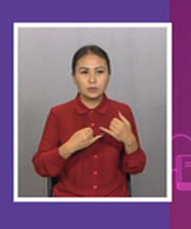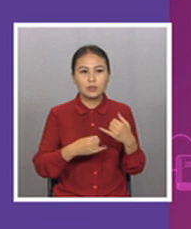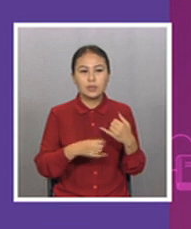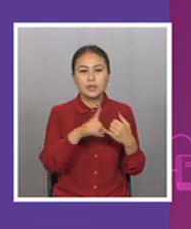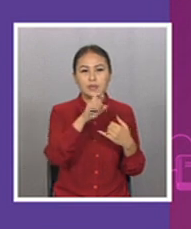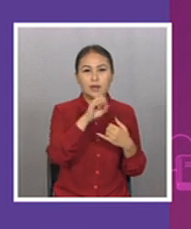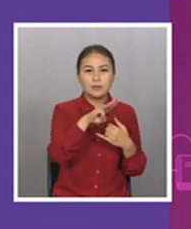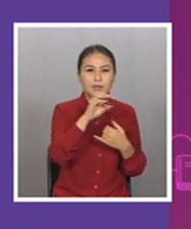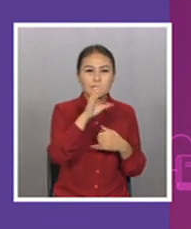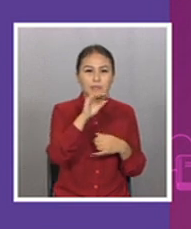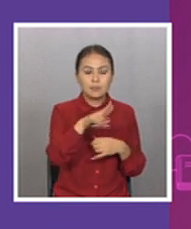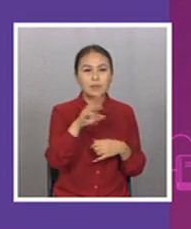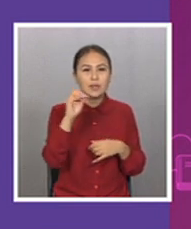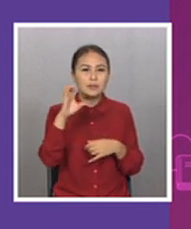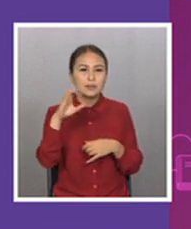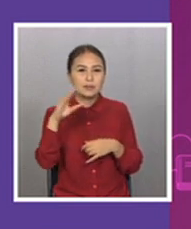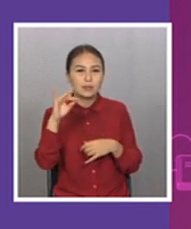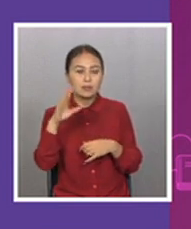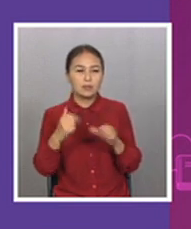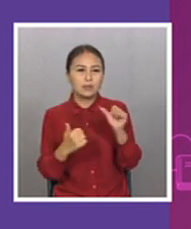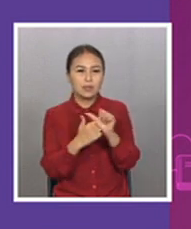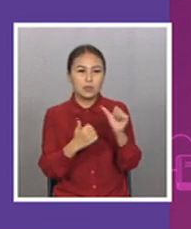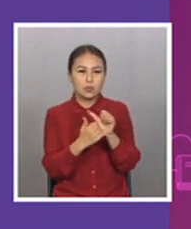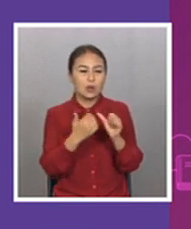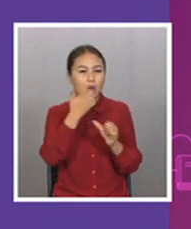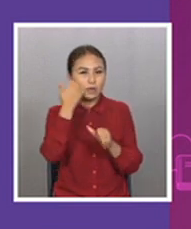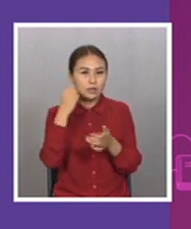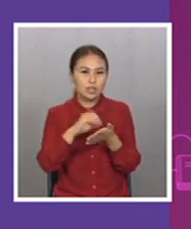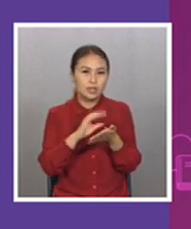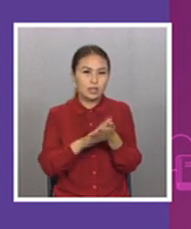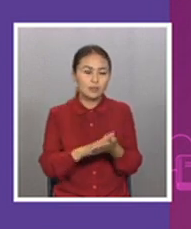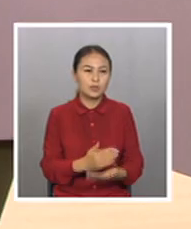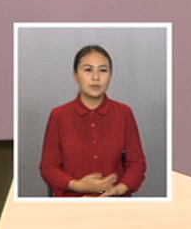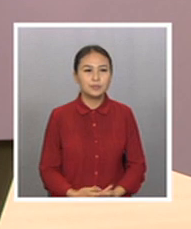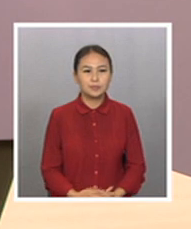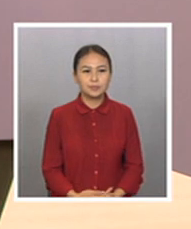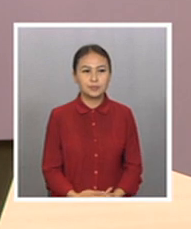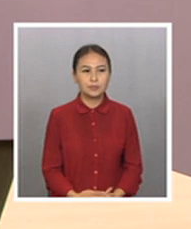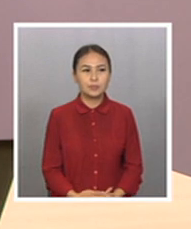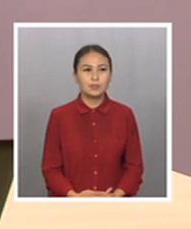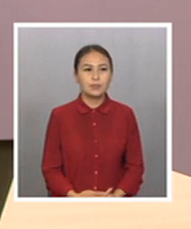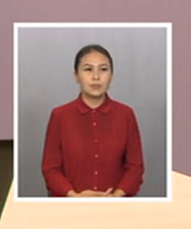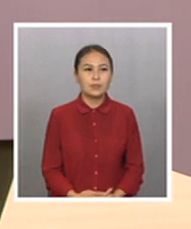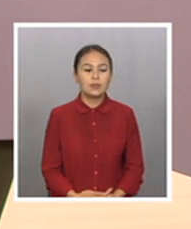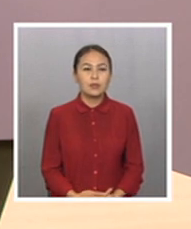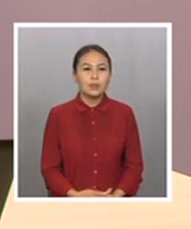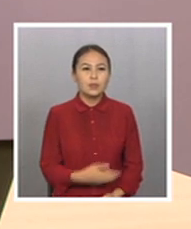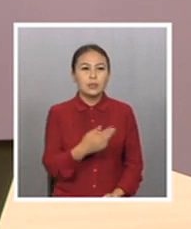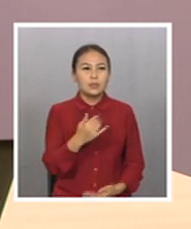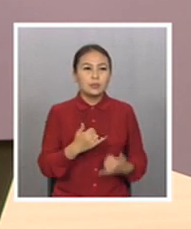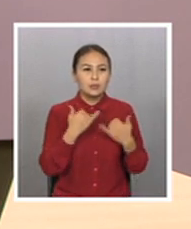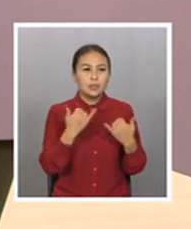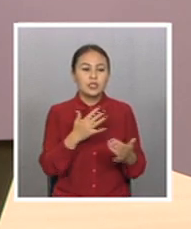мен етістіктің тіркесуі арқылы жасалған. Бұйра тұлымы